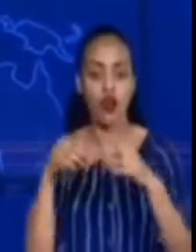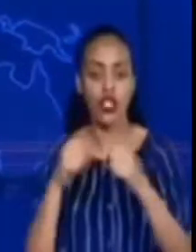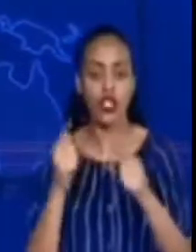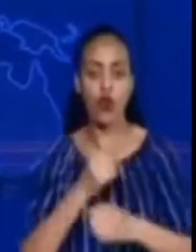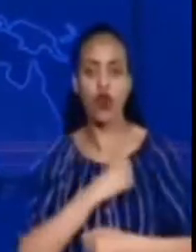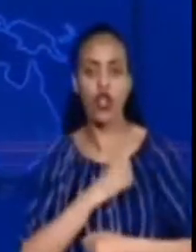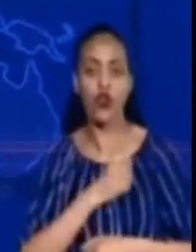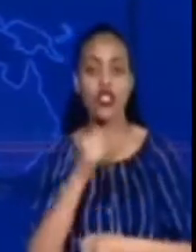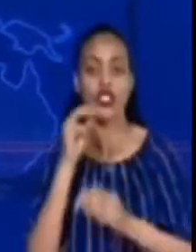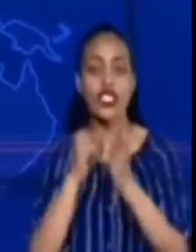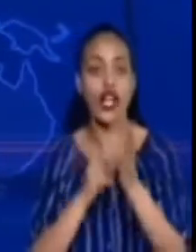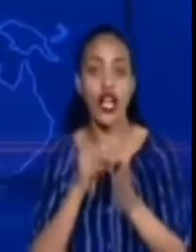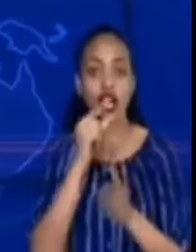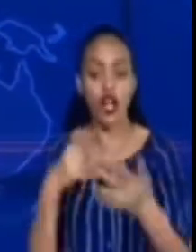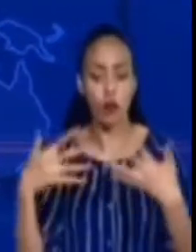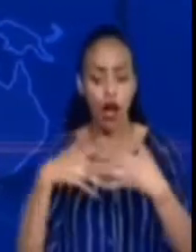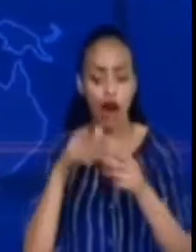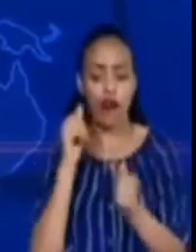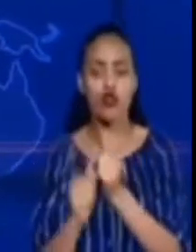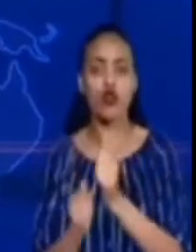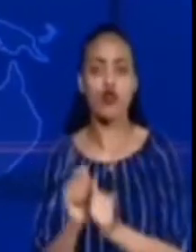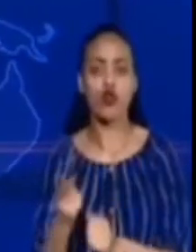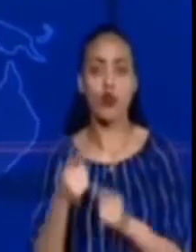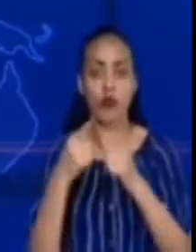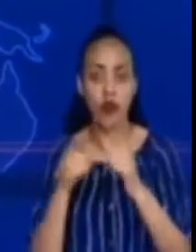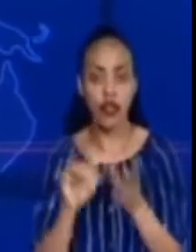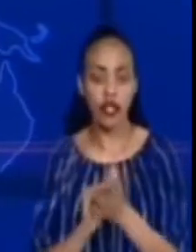አያብረም አንዲ ሃይማኖት አስተማሪ